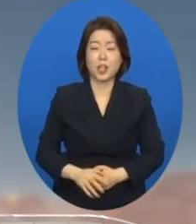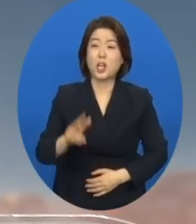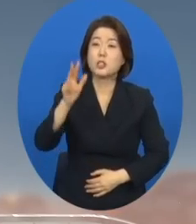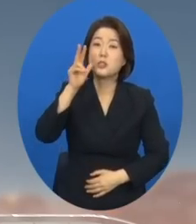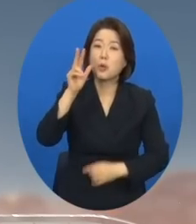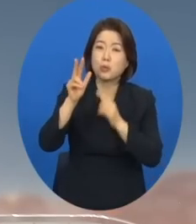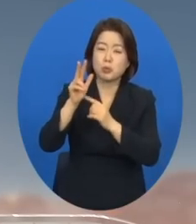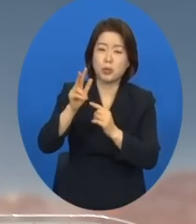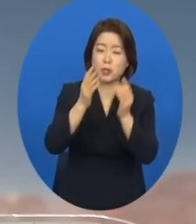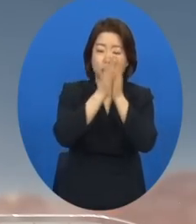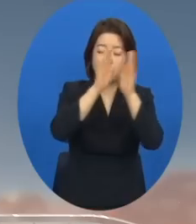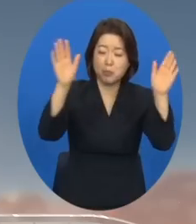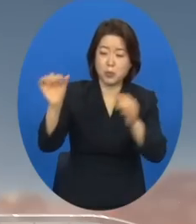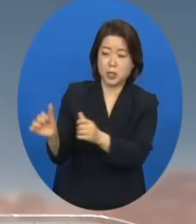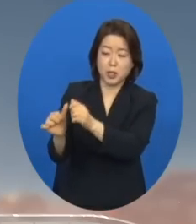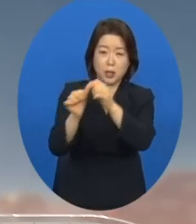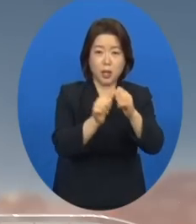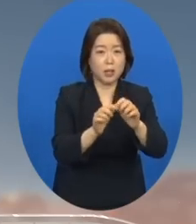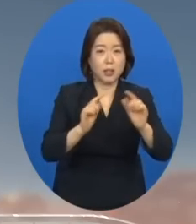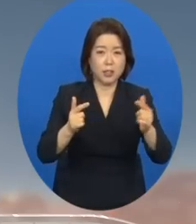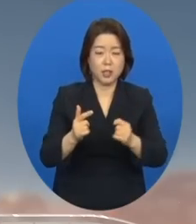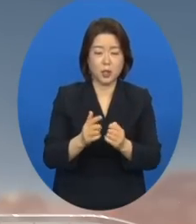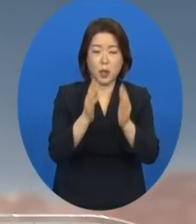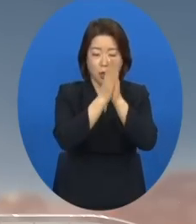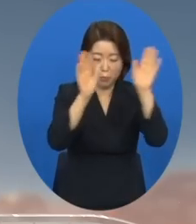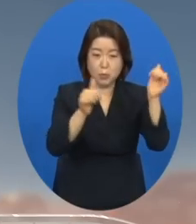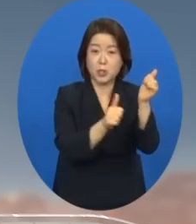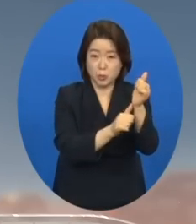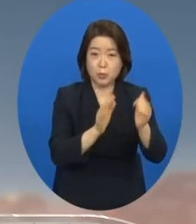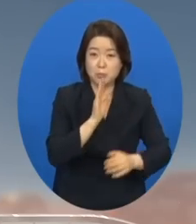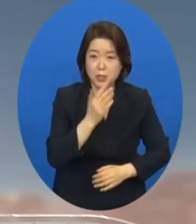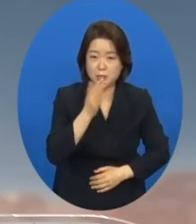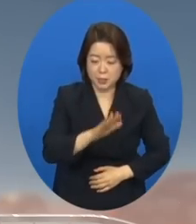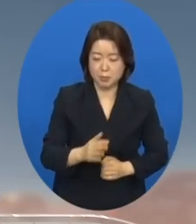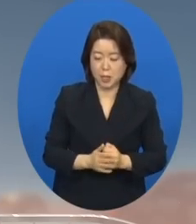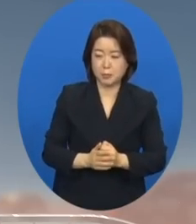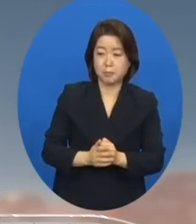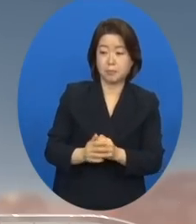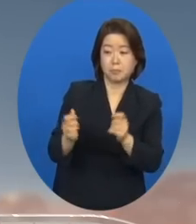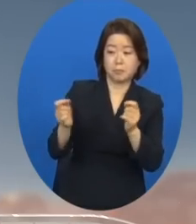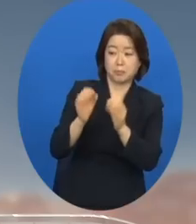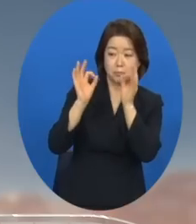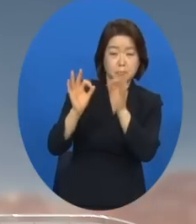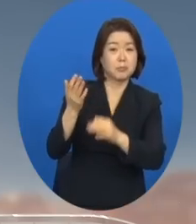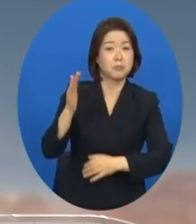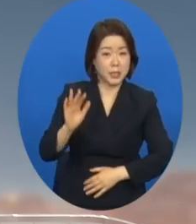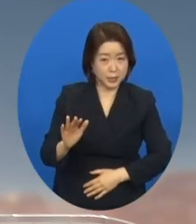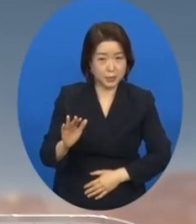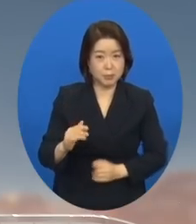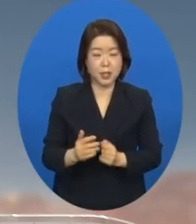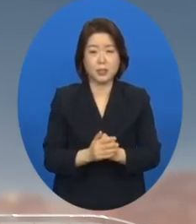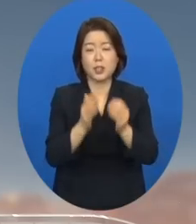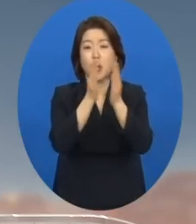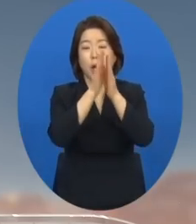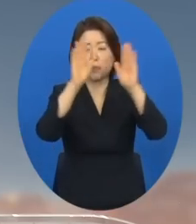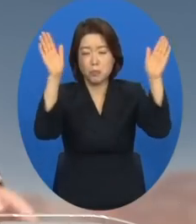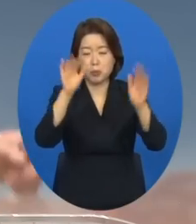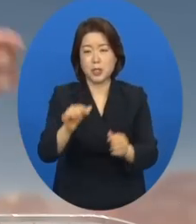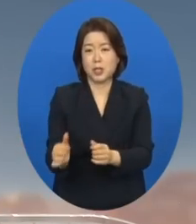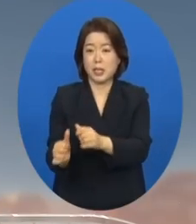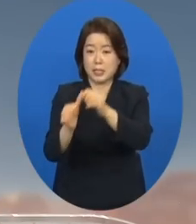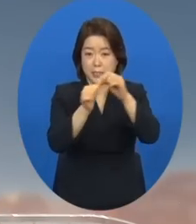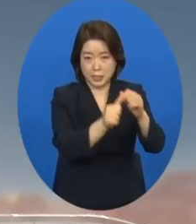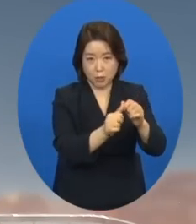여호수아는 모세가 세운게 아니에요 물론 모세 종이었지만 또 모세를 곁에서 지켜보았지만 모세가 된 것이